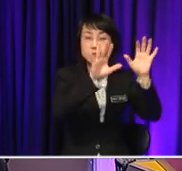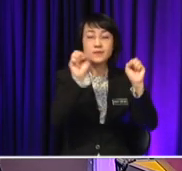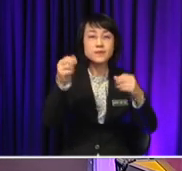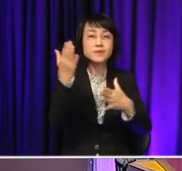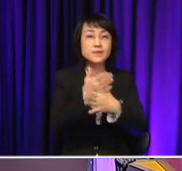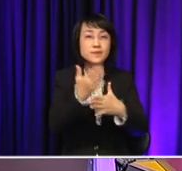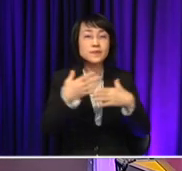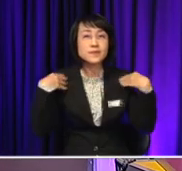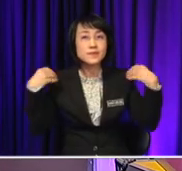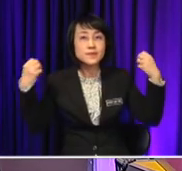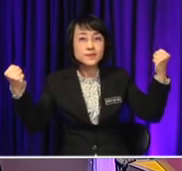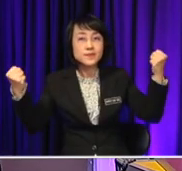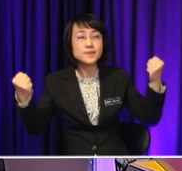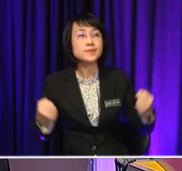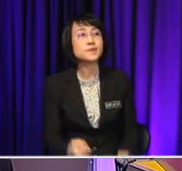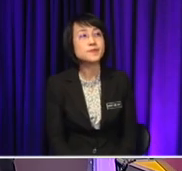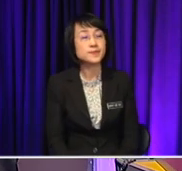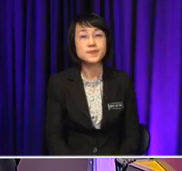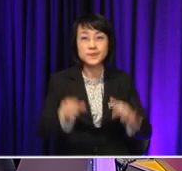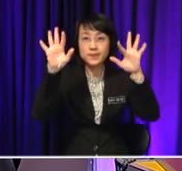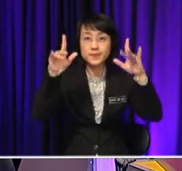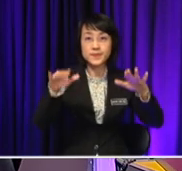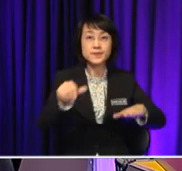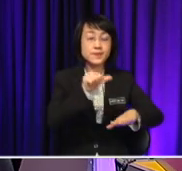smule dan hujan